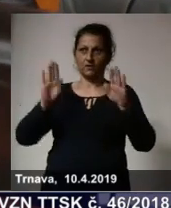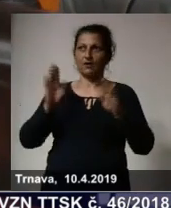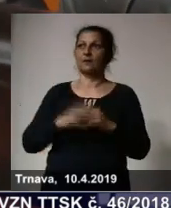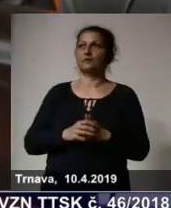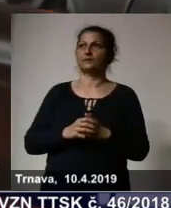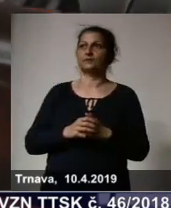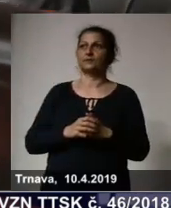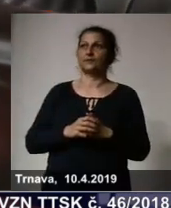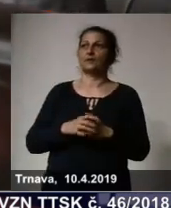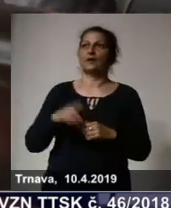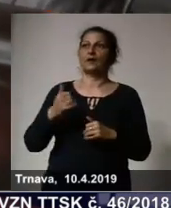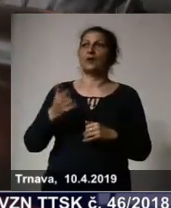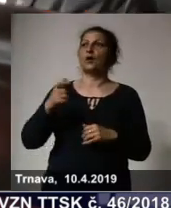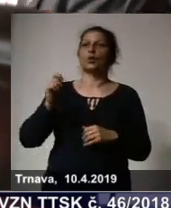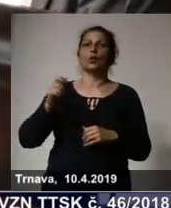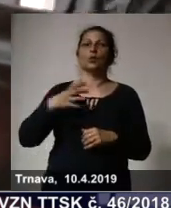páči.